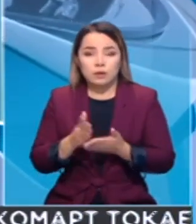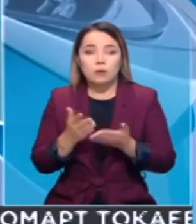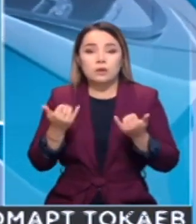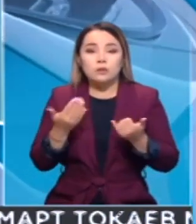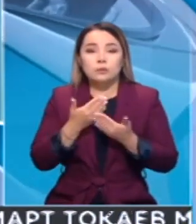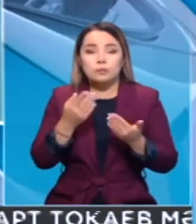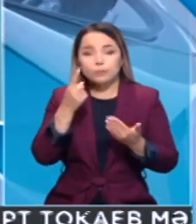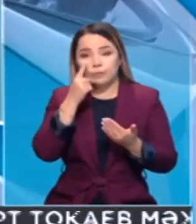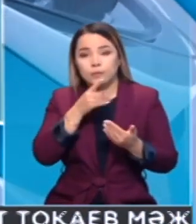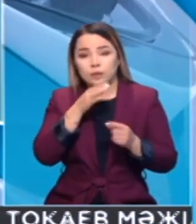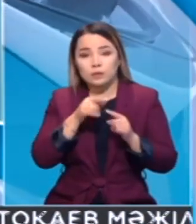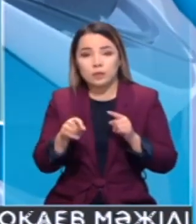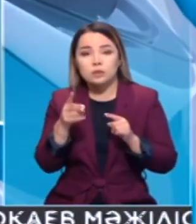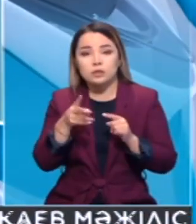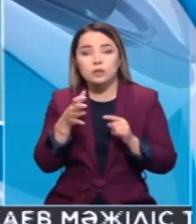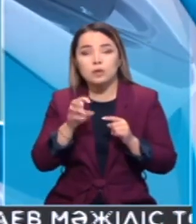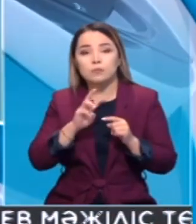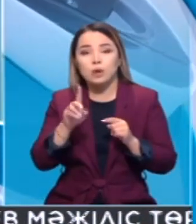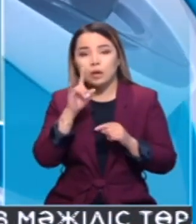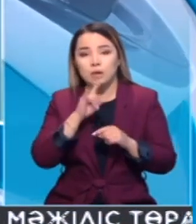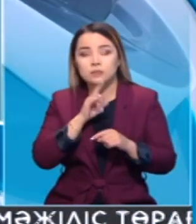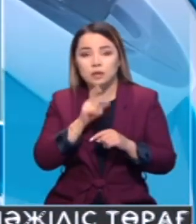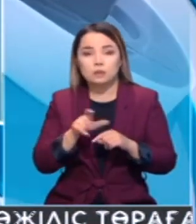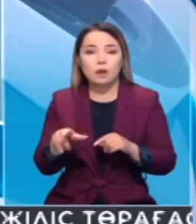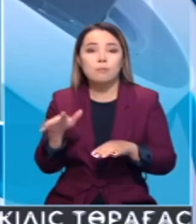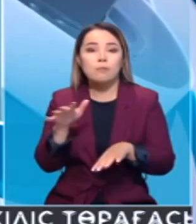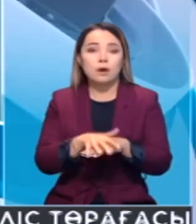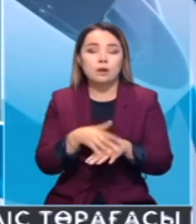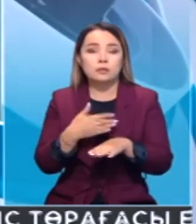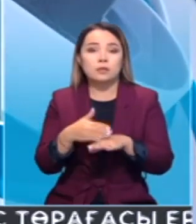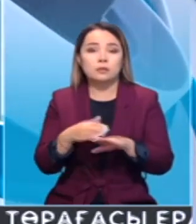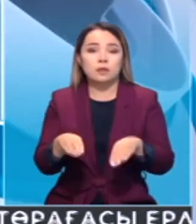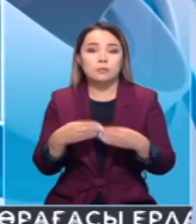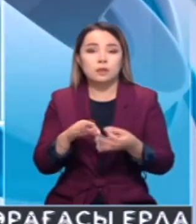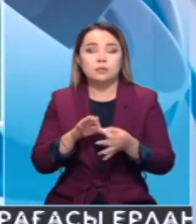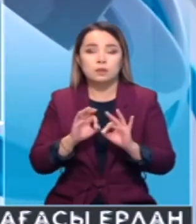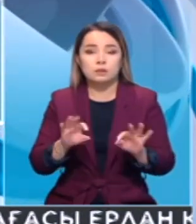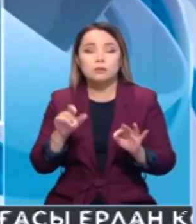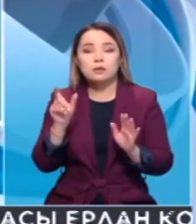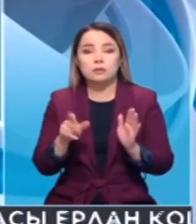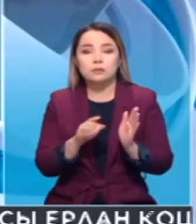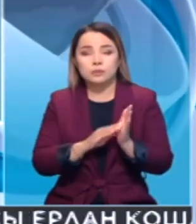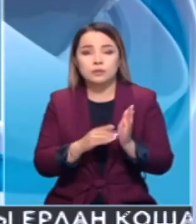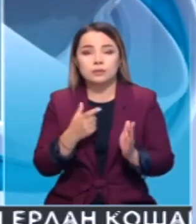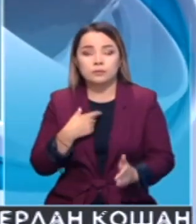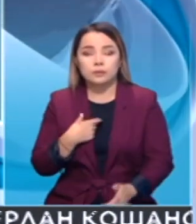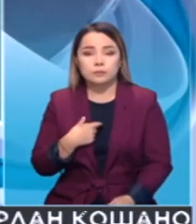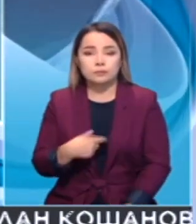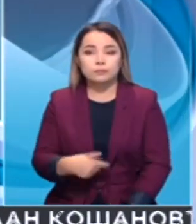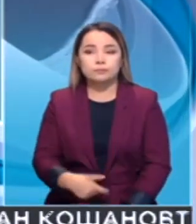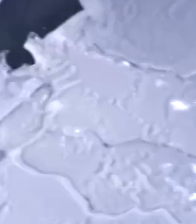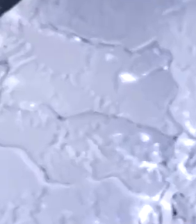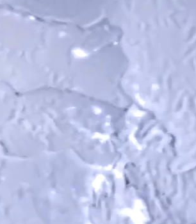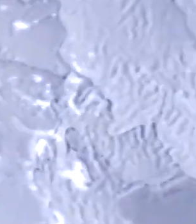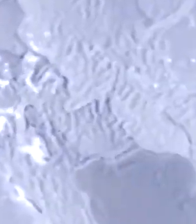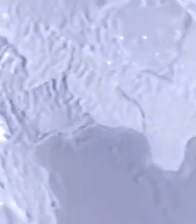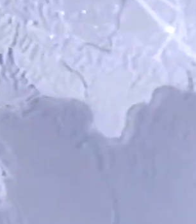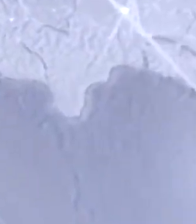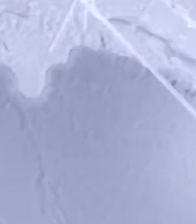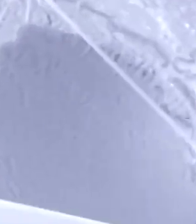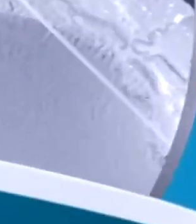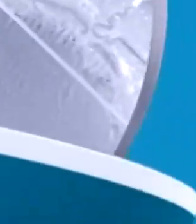соңғы бір айдың өзінде 2,5 миллион қазақстандыққа банк несие беріпті. Толығырақ экономика жаңалықтарында.